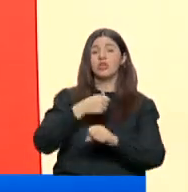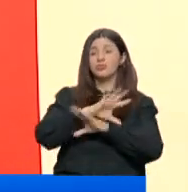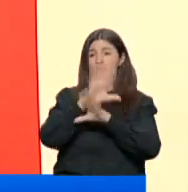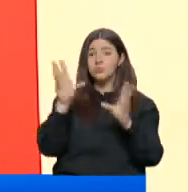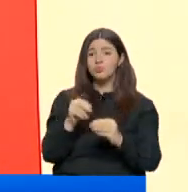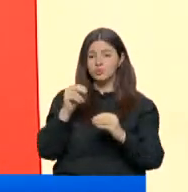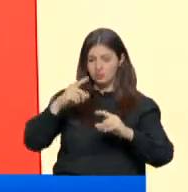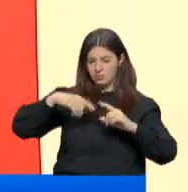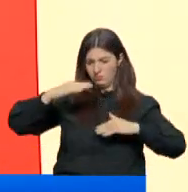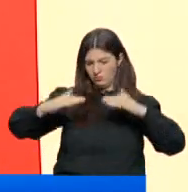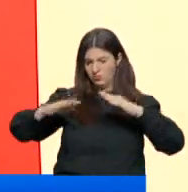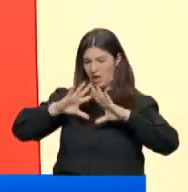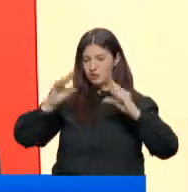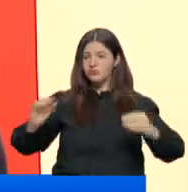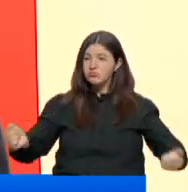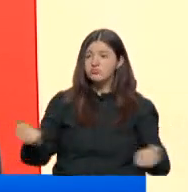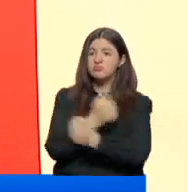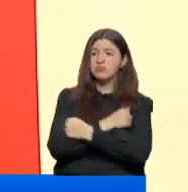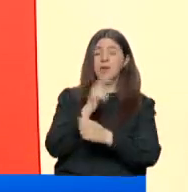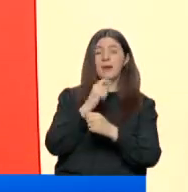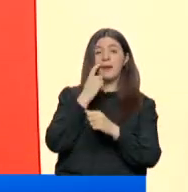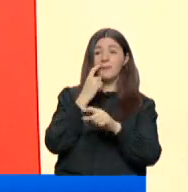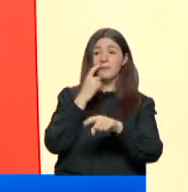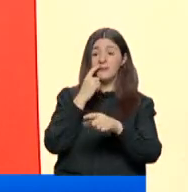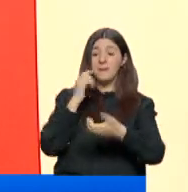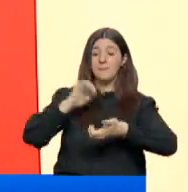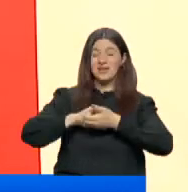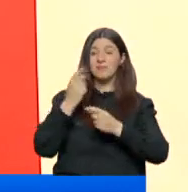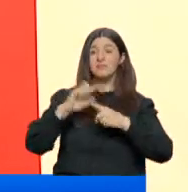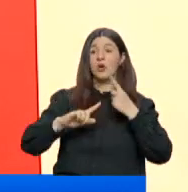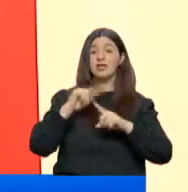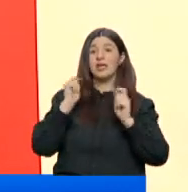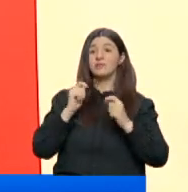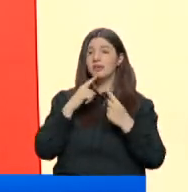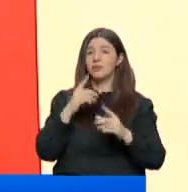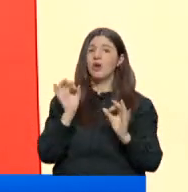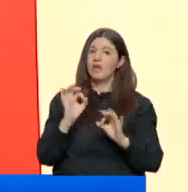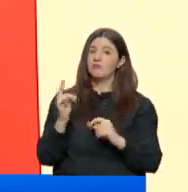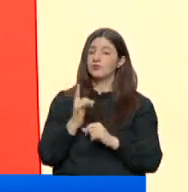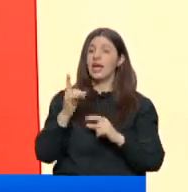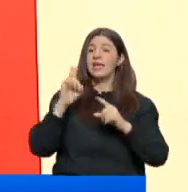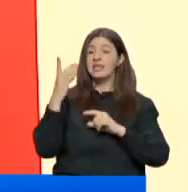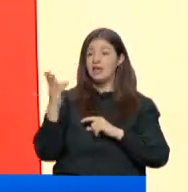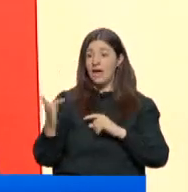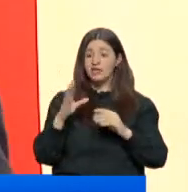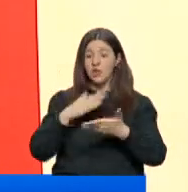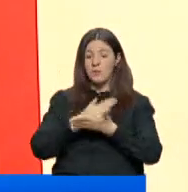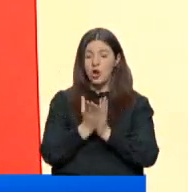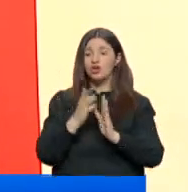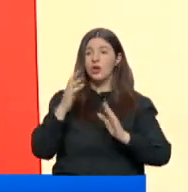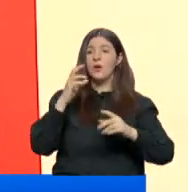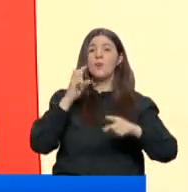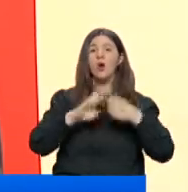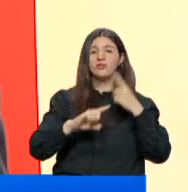bütün dinamiklerini kucaklayan, bütün bu dinamiklerle barışık bir politika yürüteceğiz demek önemlidir. İktidarın bölücü